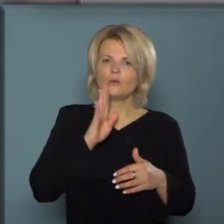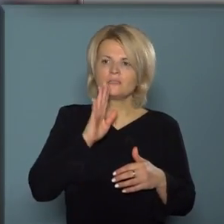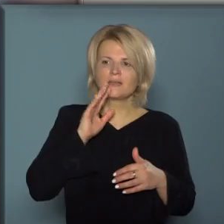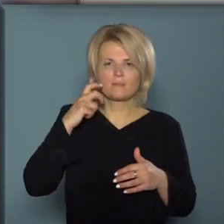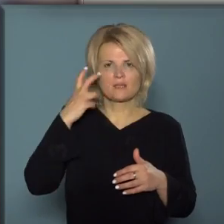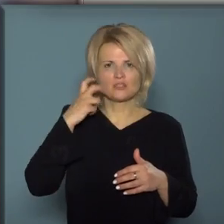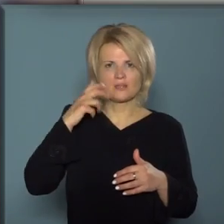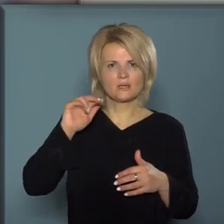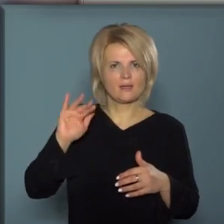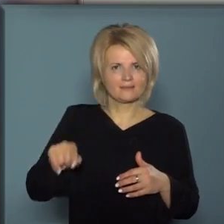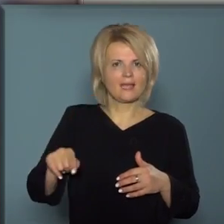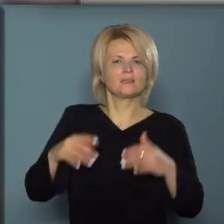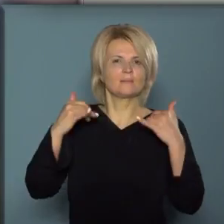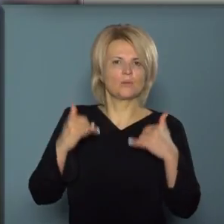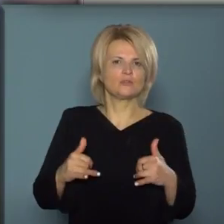Pesterzsébeten